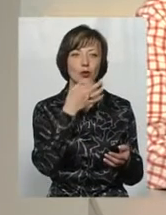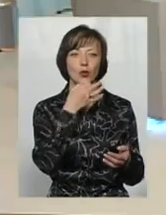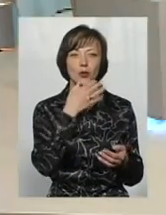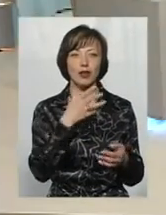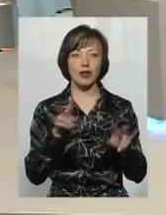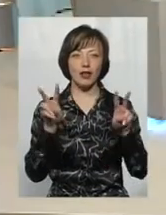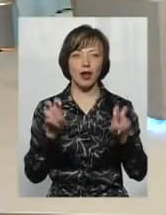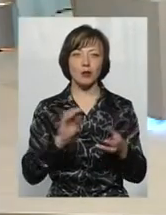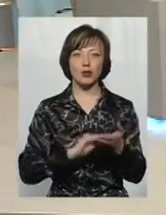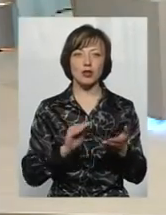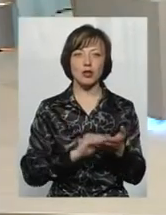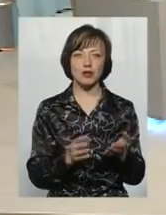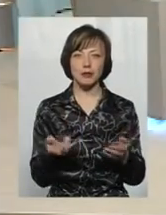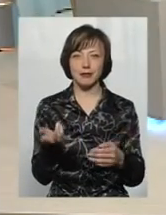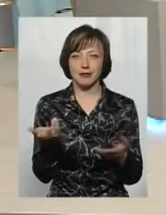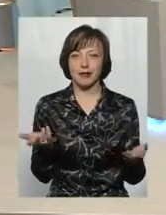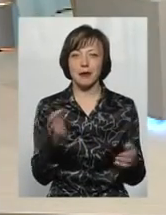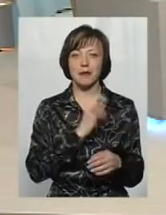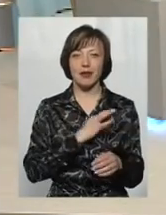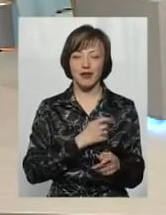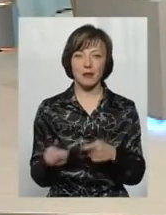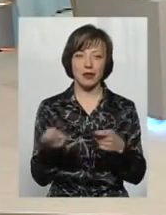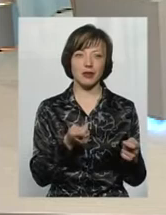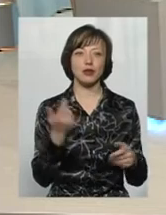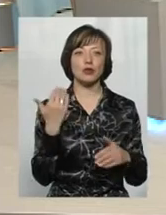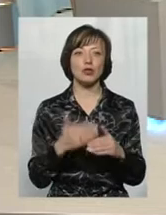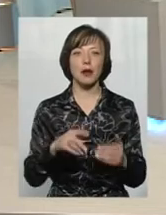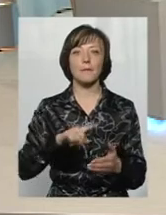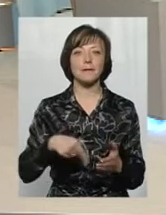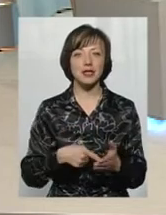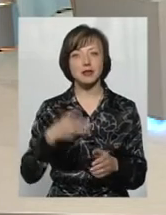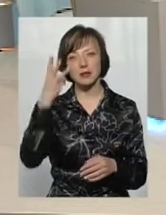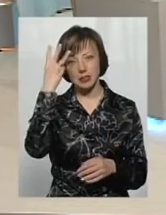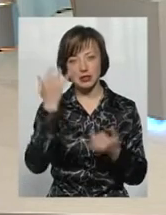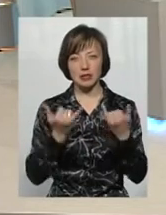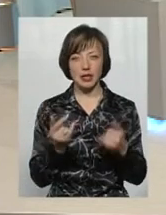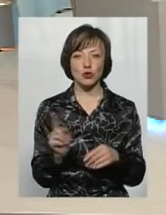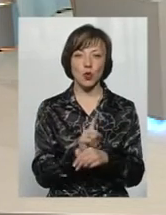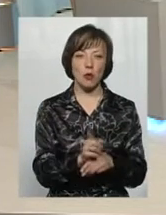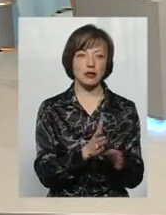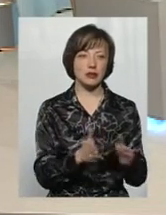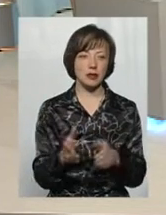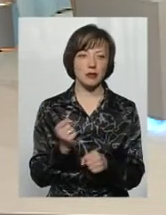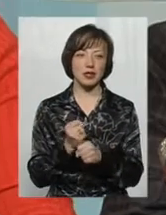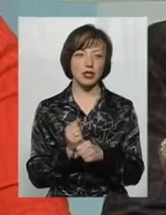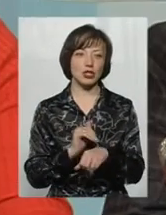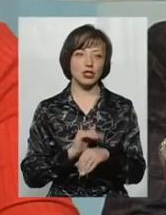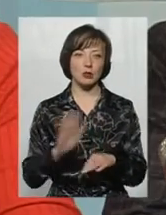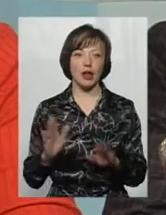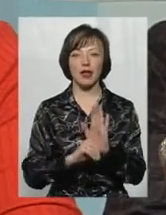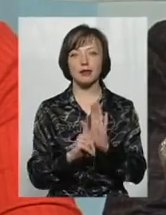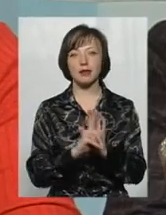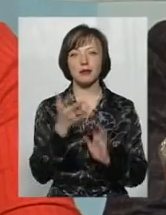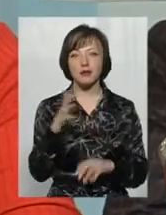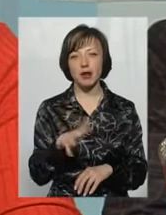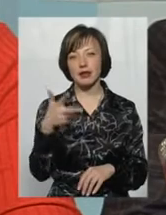Їхали і приїхали на пільгові перевезення. Завжди. Ну, вже ж ми ж в місті Хмельницькому зараз нормальна система працює. Давайте не чіпати. Їде там 5,